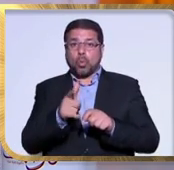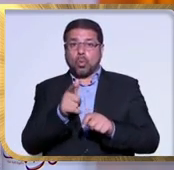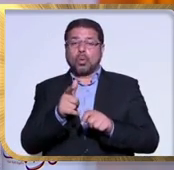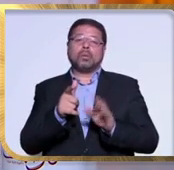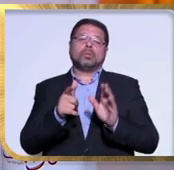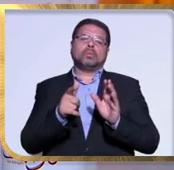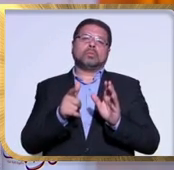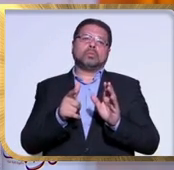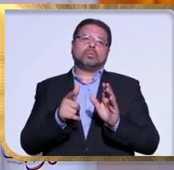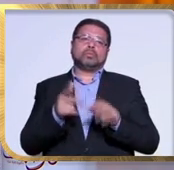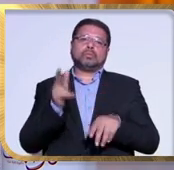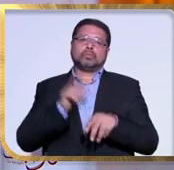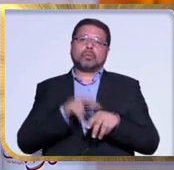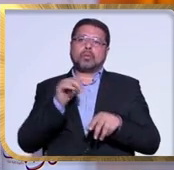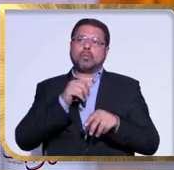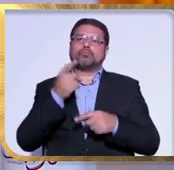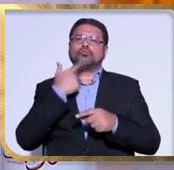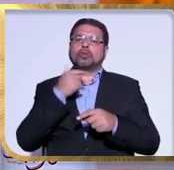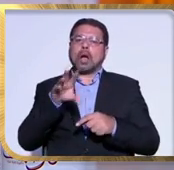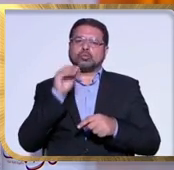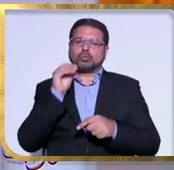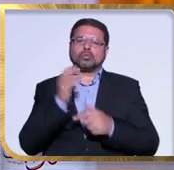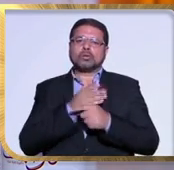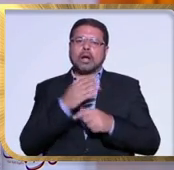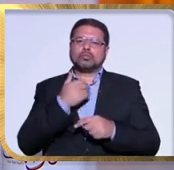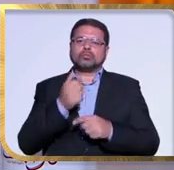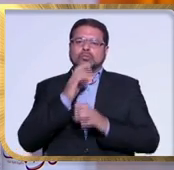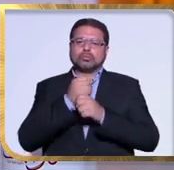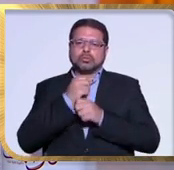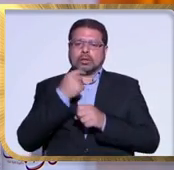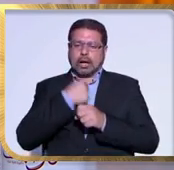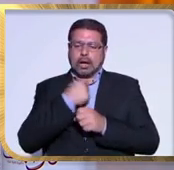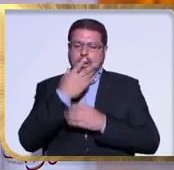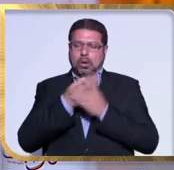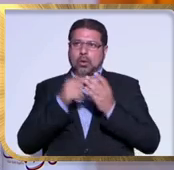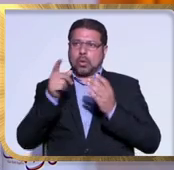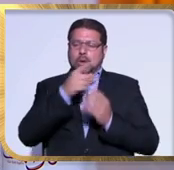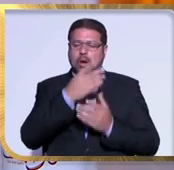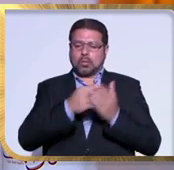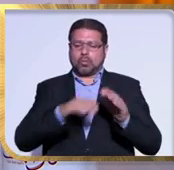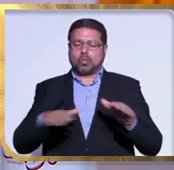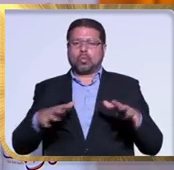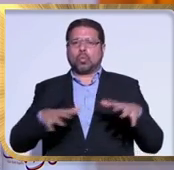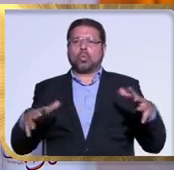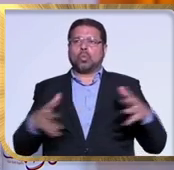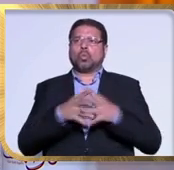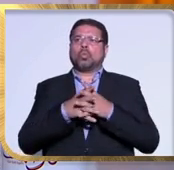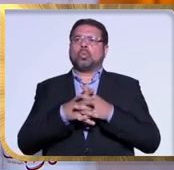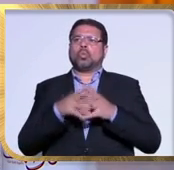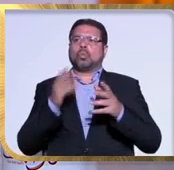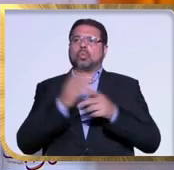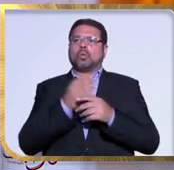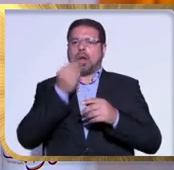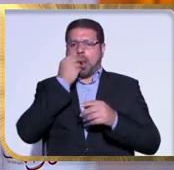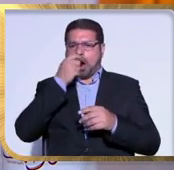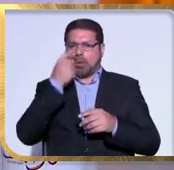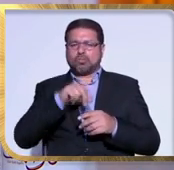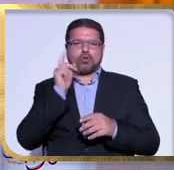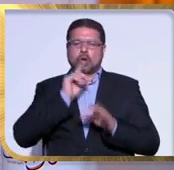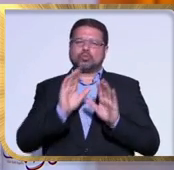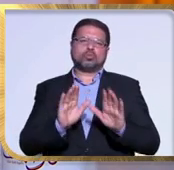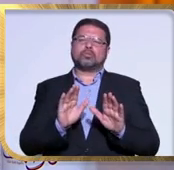الكريم طالبه النجاء لك وله وللاولاد جميعا احنا مش عايزينهم يطعموا